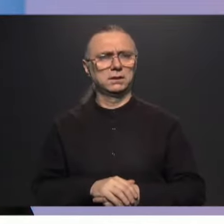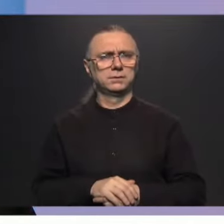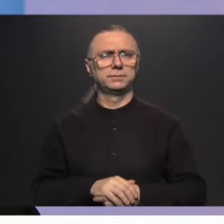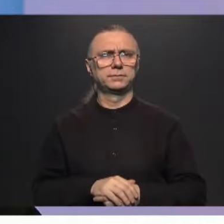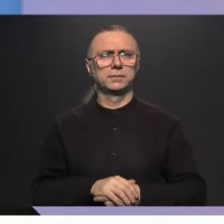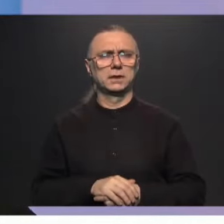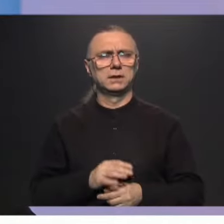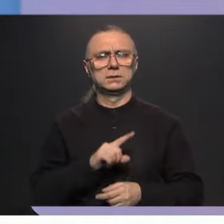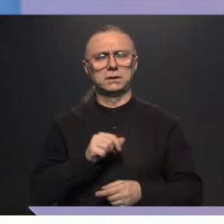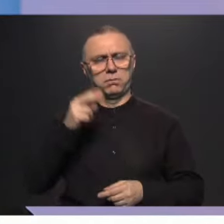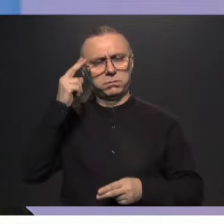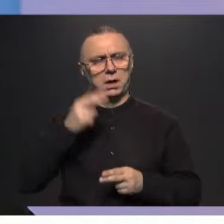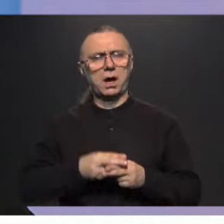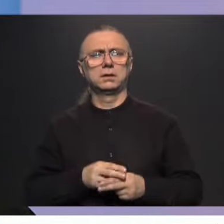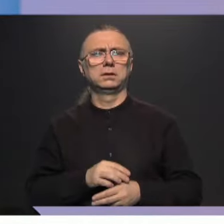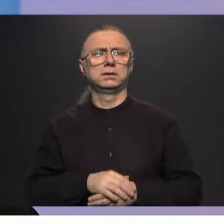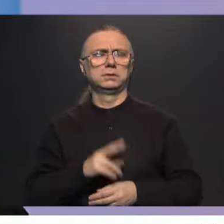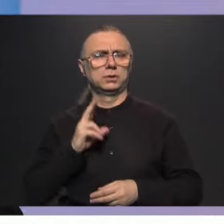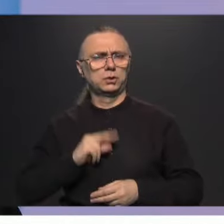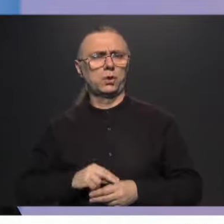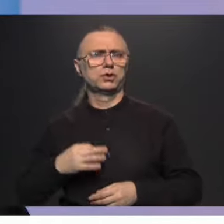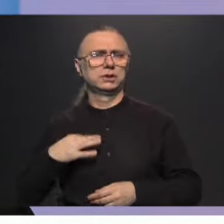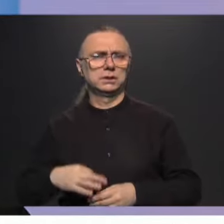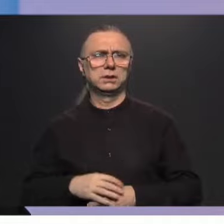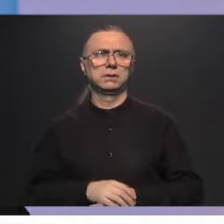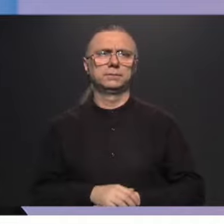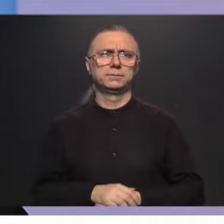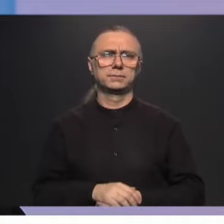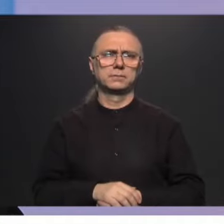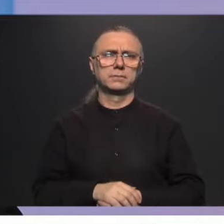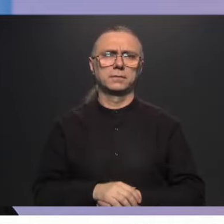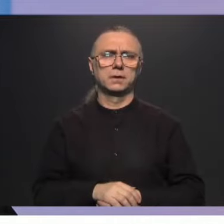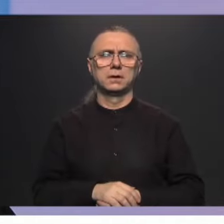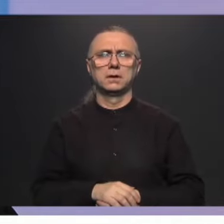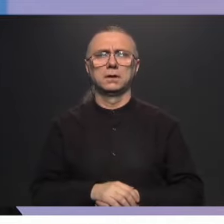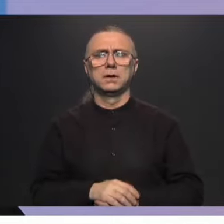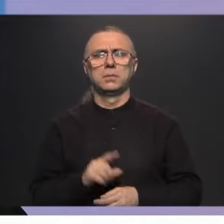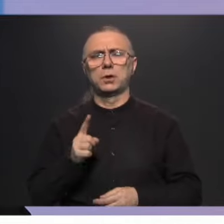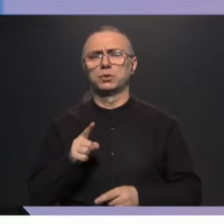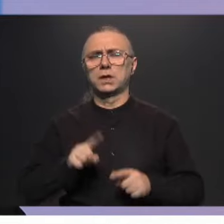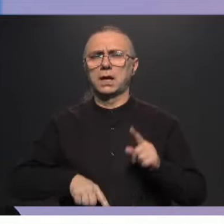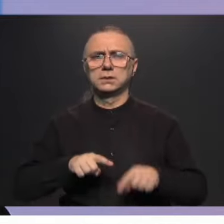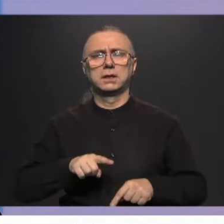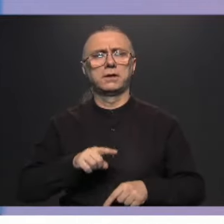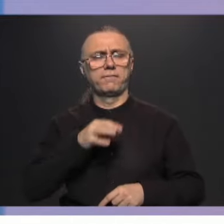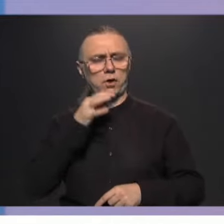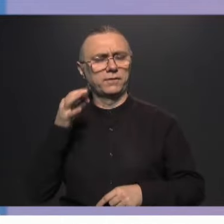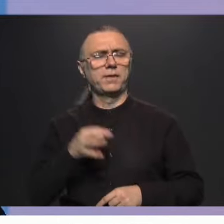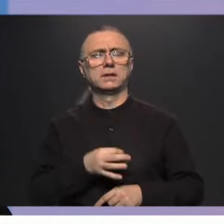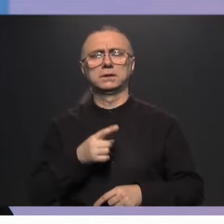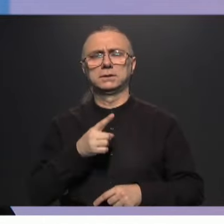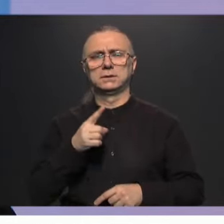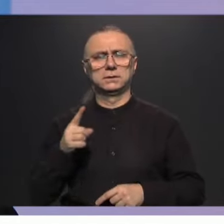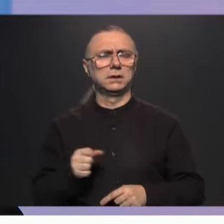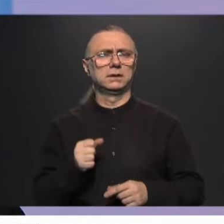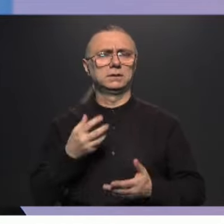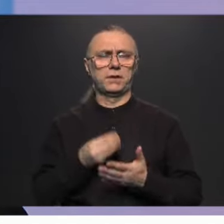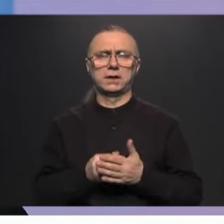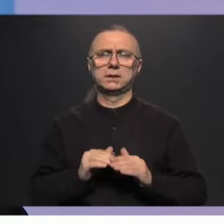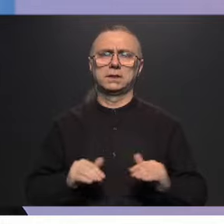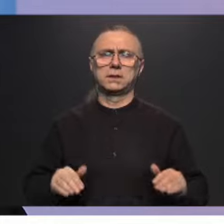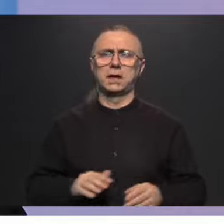за брата, за дочь, сына, да, то есть и ответственность, потому что родители в ответе за своих детей.